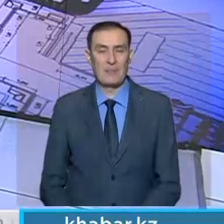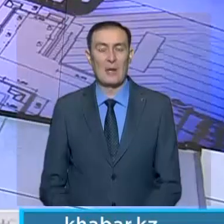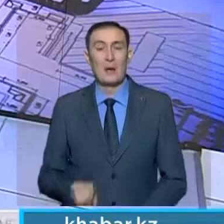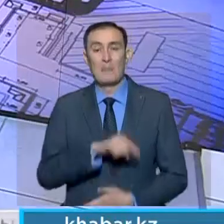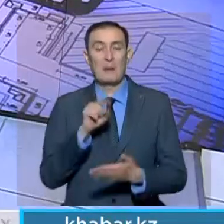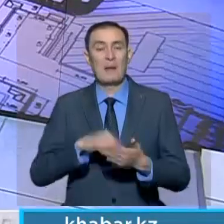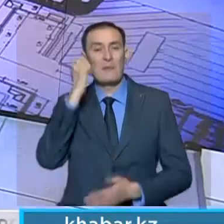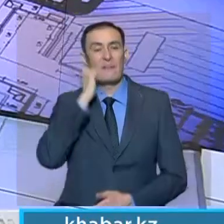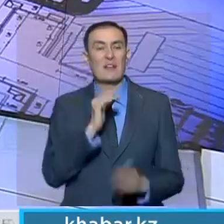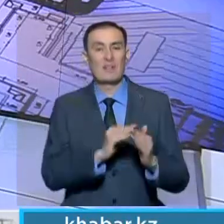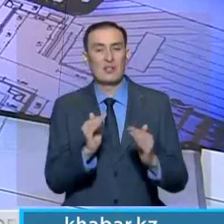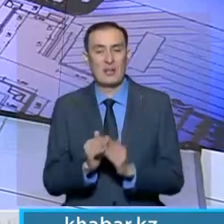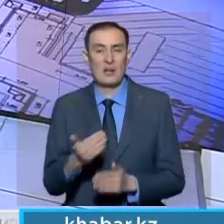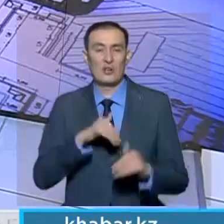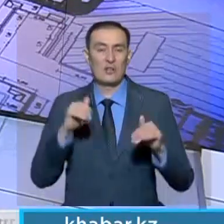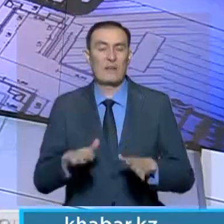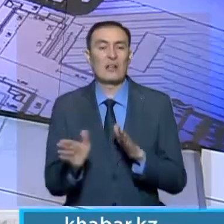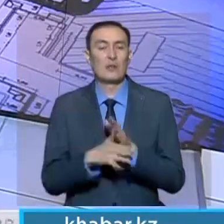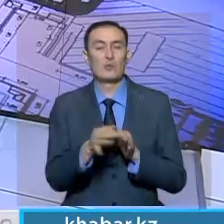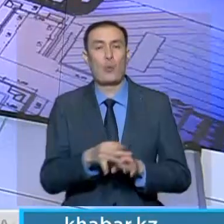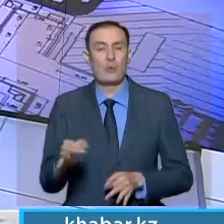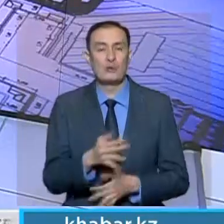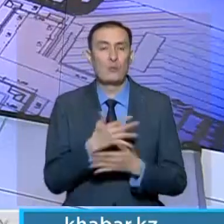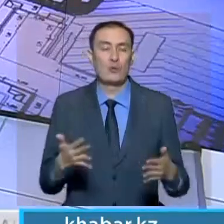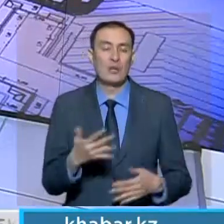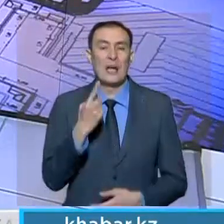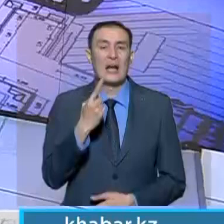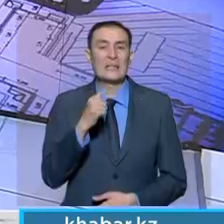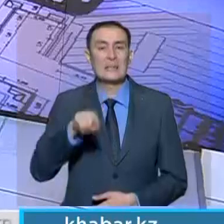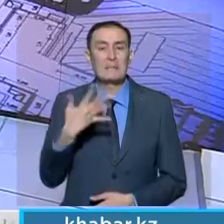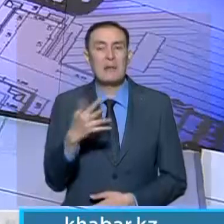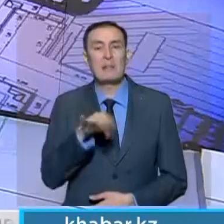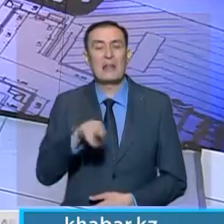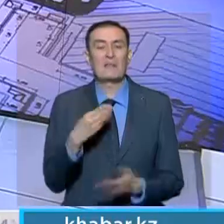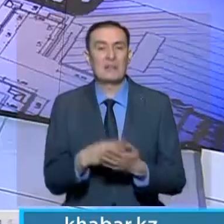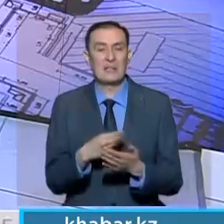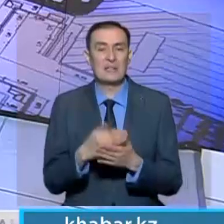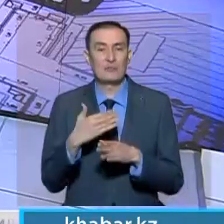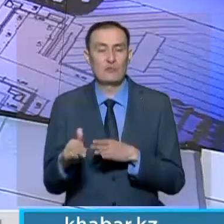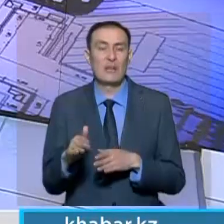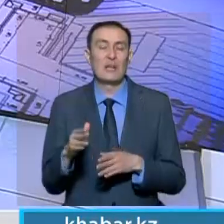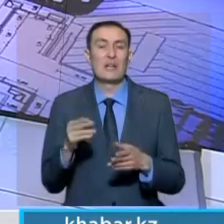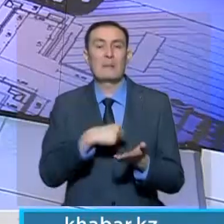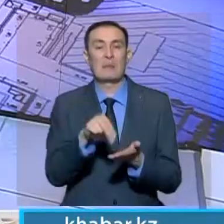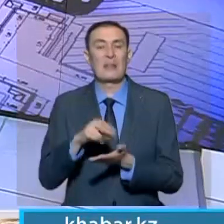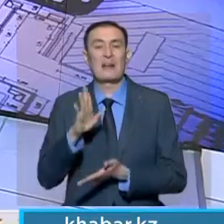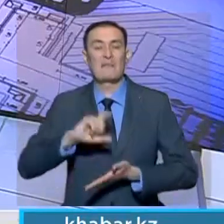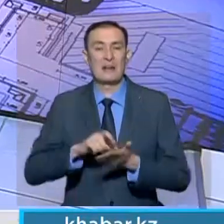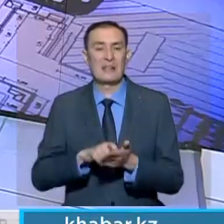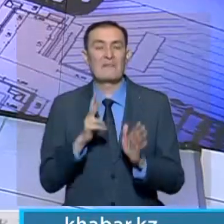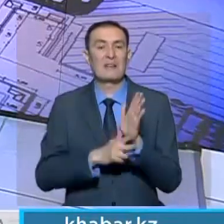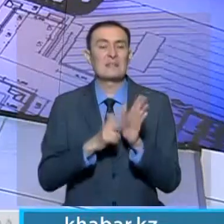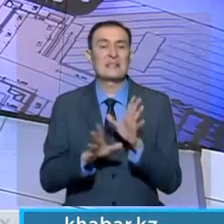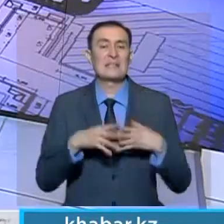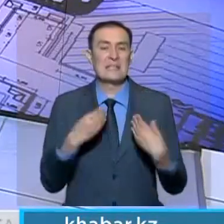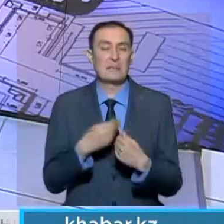Проблему ветхого жилья пытаются решить в Атырауской области. Более 1,5 миллиарда тенге выделили из областного бюджета для приобретения квартир 80